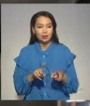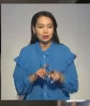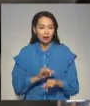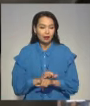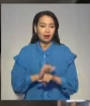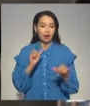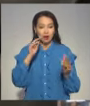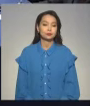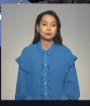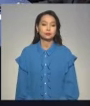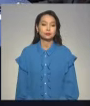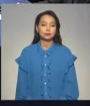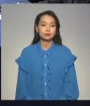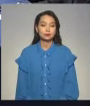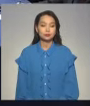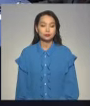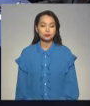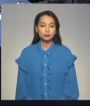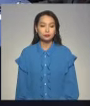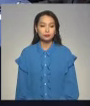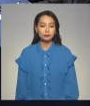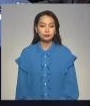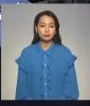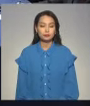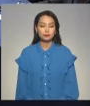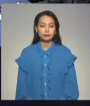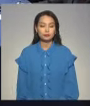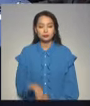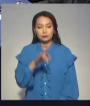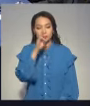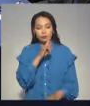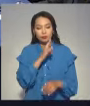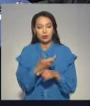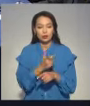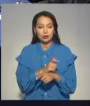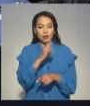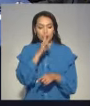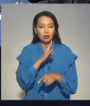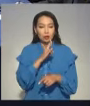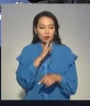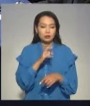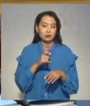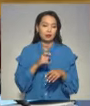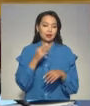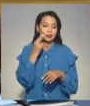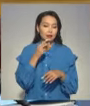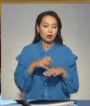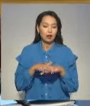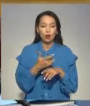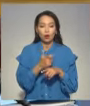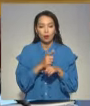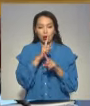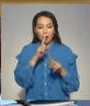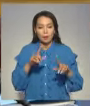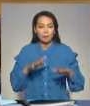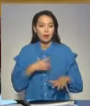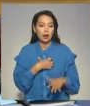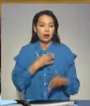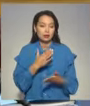мәселелері қаралды. Қазақстан үшін Қытай Халық Республикасының орны ерекше. Біздің ынтымақтастығымыз